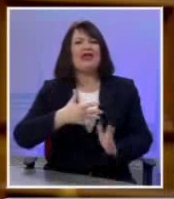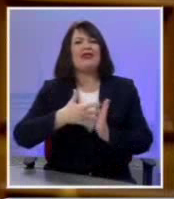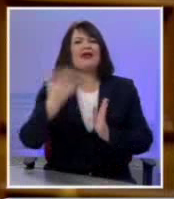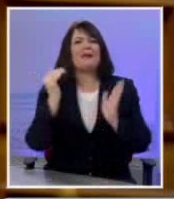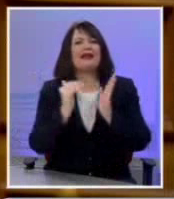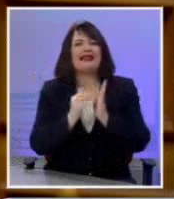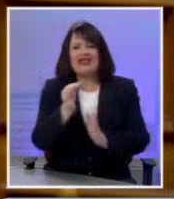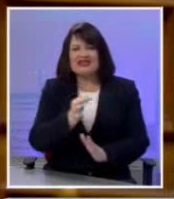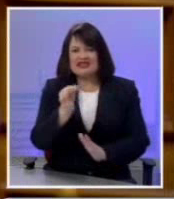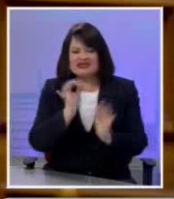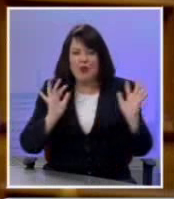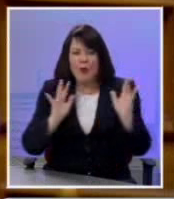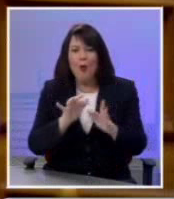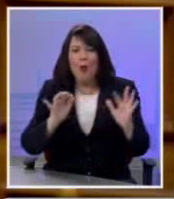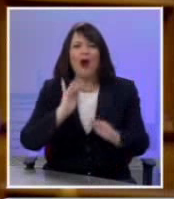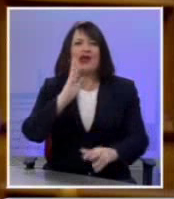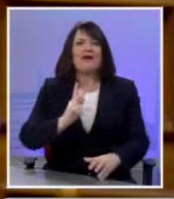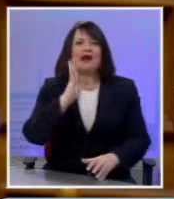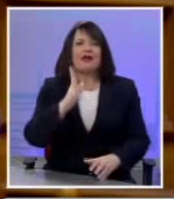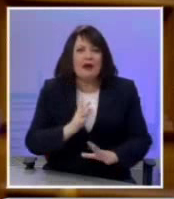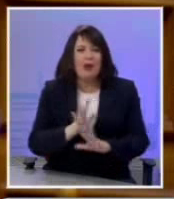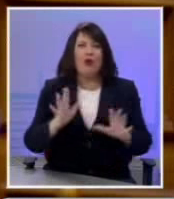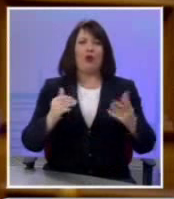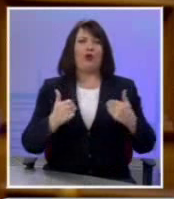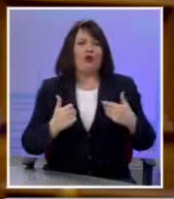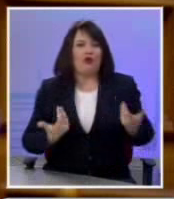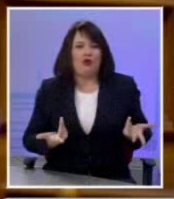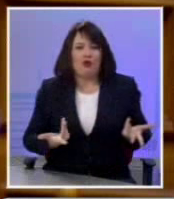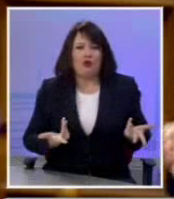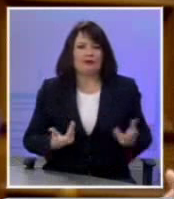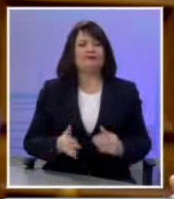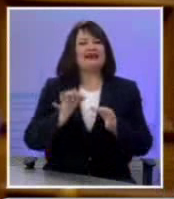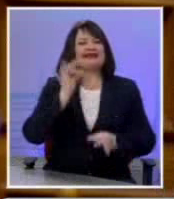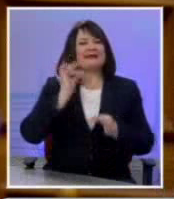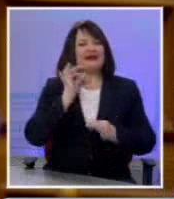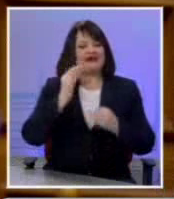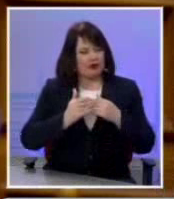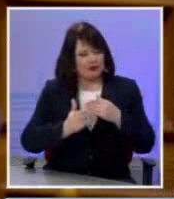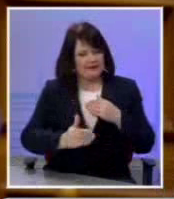ένα νησί ημερησίως. Εν τούτης, από το Σεπτέμβριο και μετά,